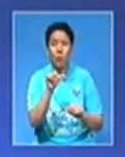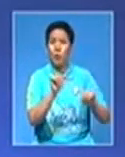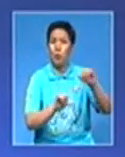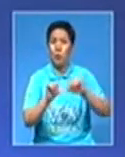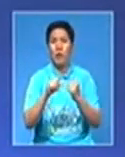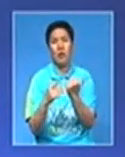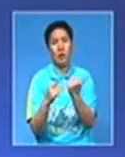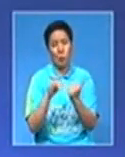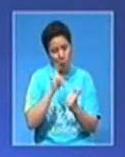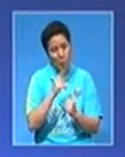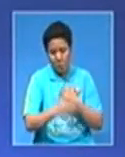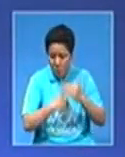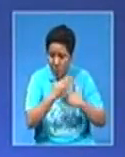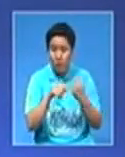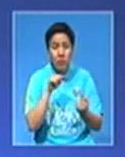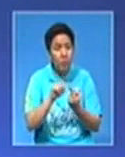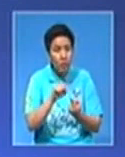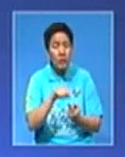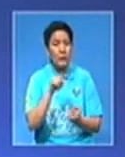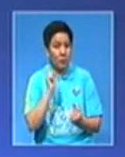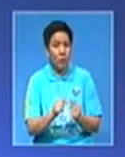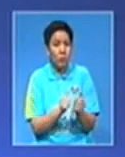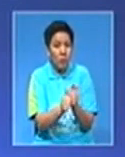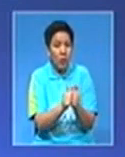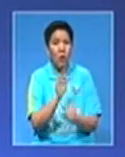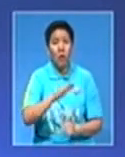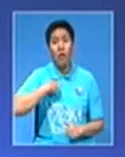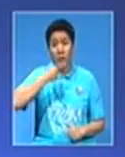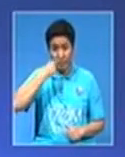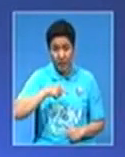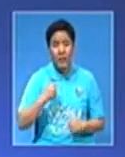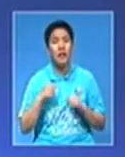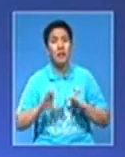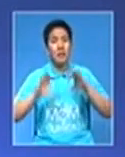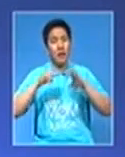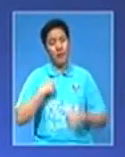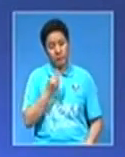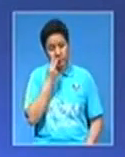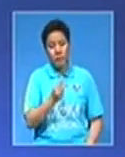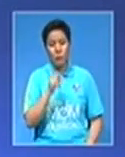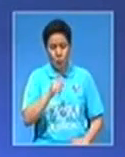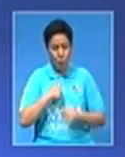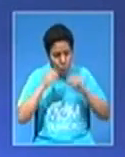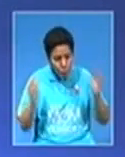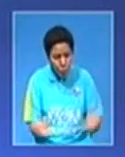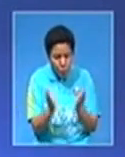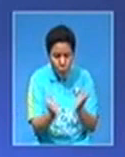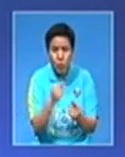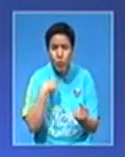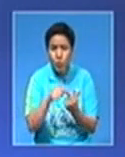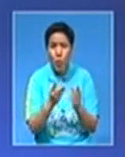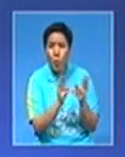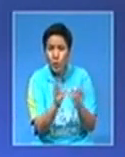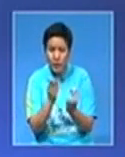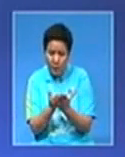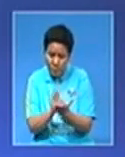าสตร์และเทคโนโลยีทั้งนี้เพื่อจะเพิ่มศักยภาพในการแข่งขันของประเทศรัฐบาลนี้ให้ความสำคัญในการผลักดันมาตรการและ